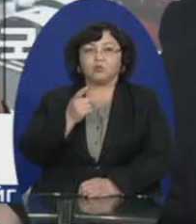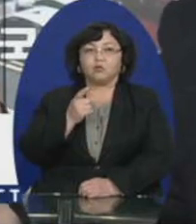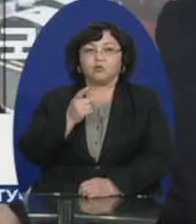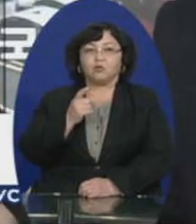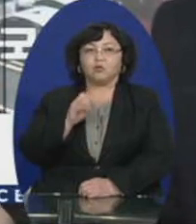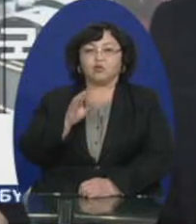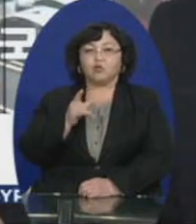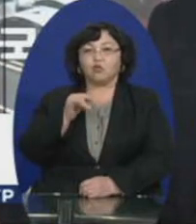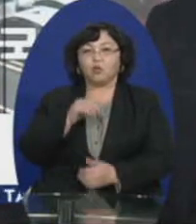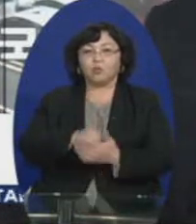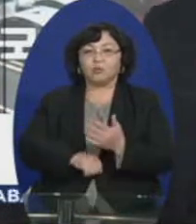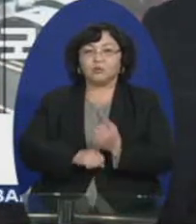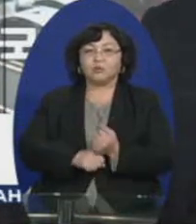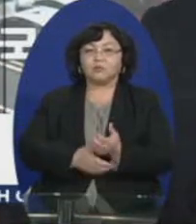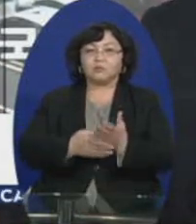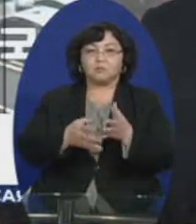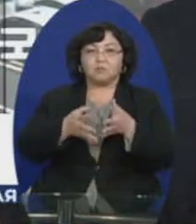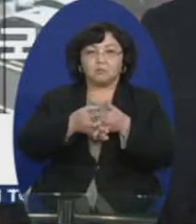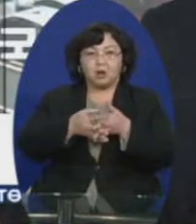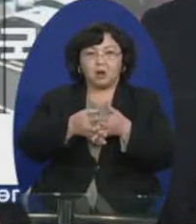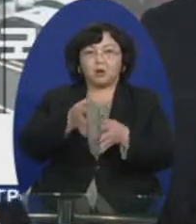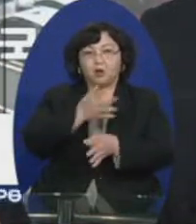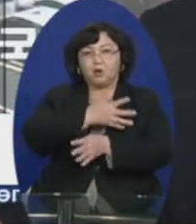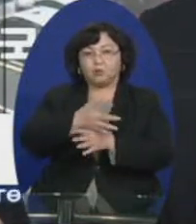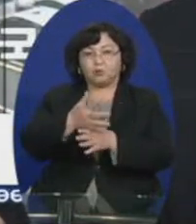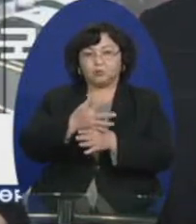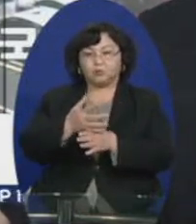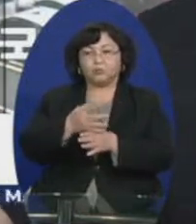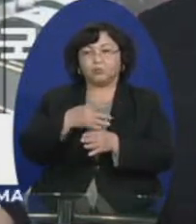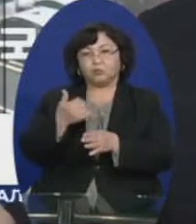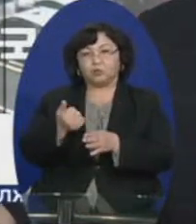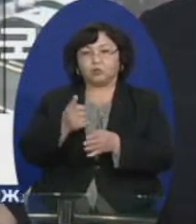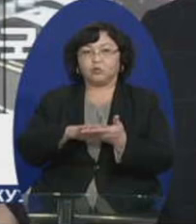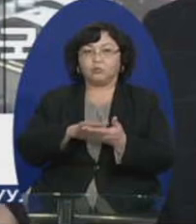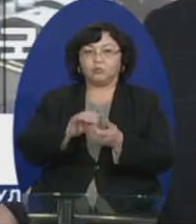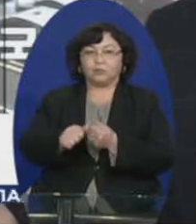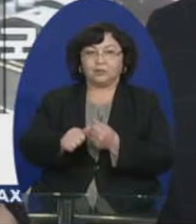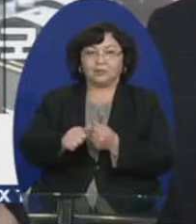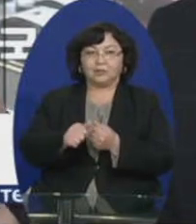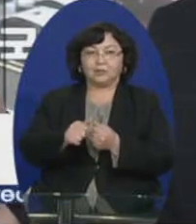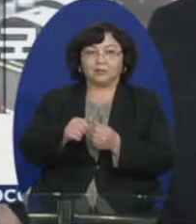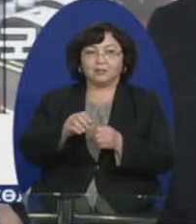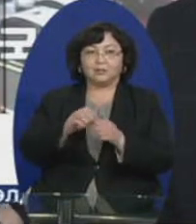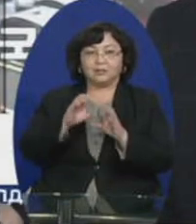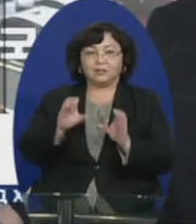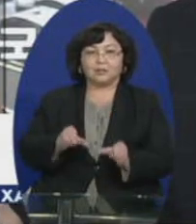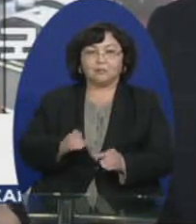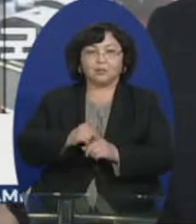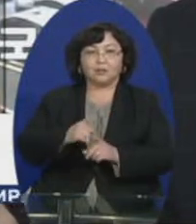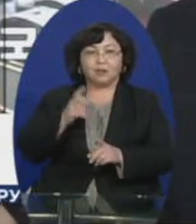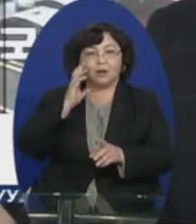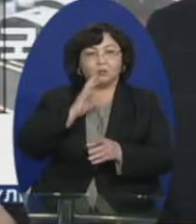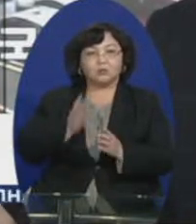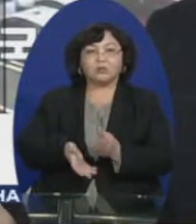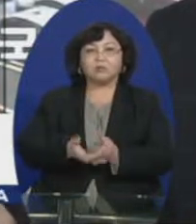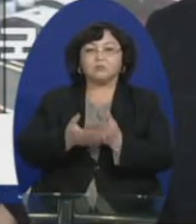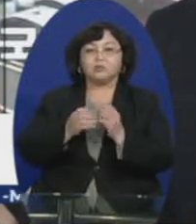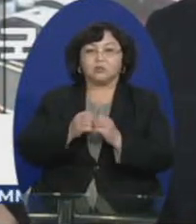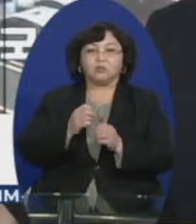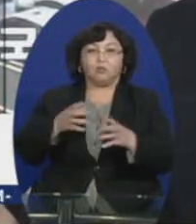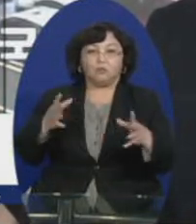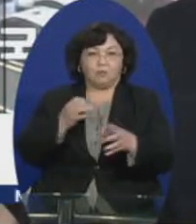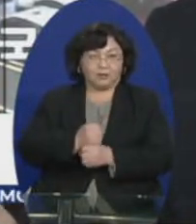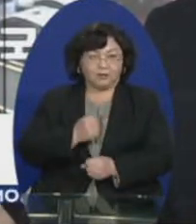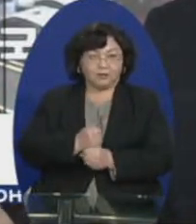орон сууцны бусад одоо төлбөрийн системүүдээр бол бас дэмжлэг үзүүлж байгаа юм томоохон бас ажил учраас бид бол